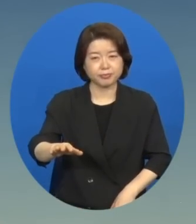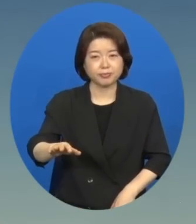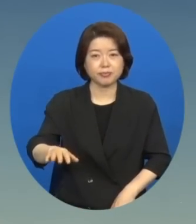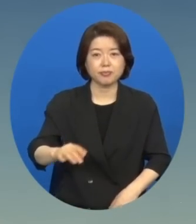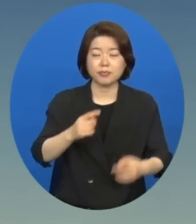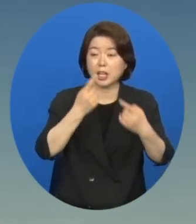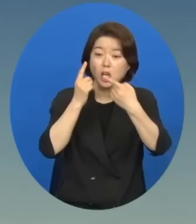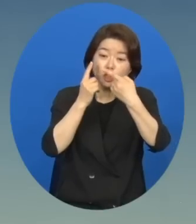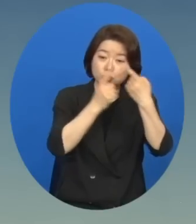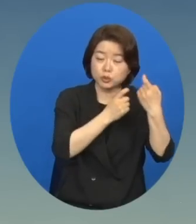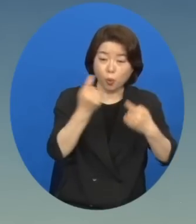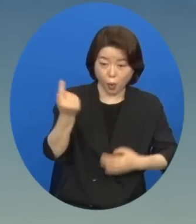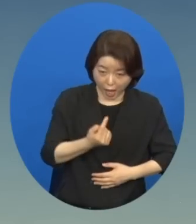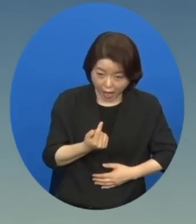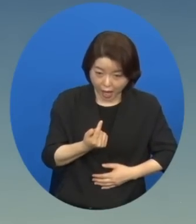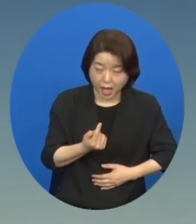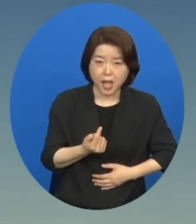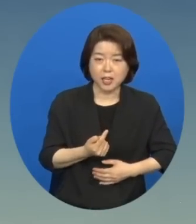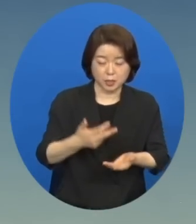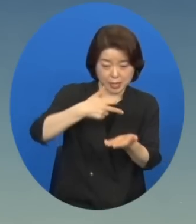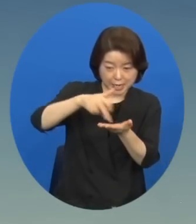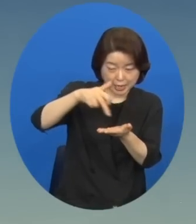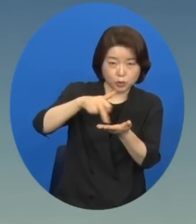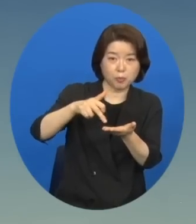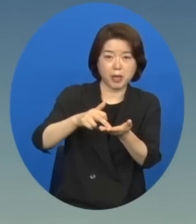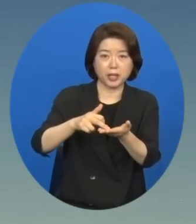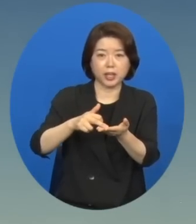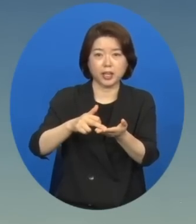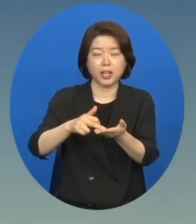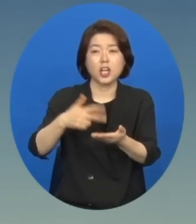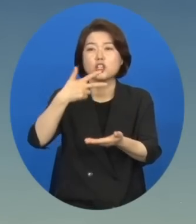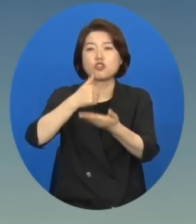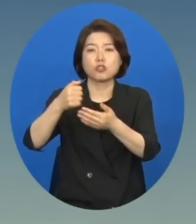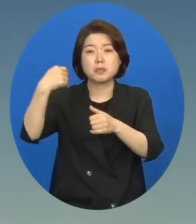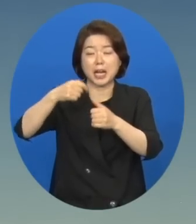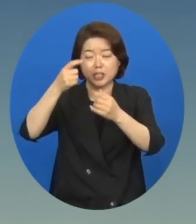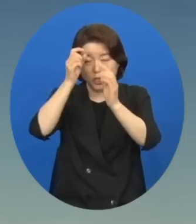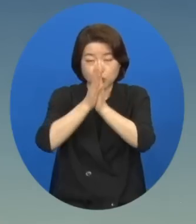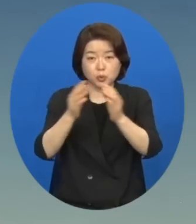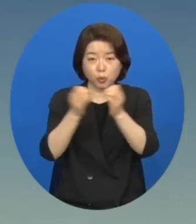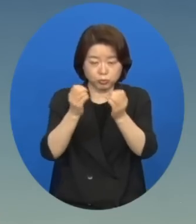유혹이 찾아오면 그러면 카톡방에다가 주기도문을 올리자.